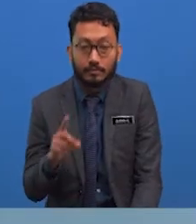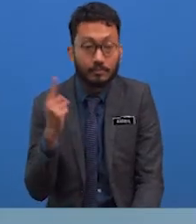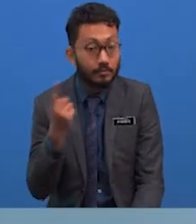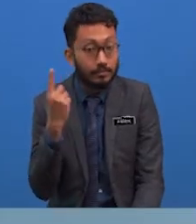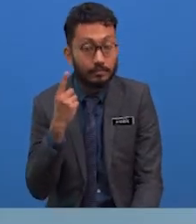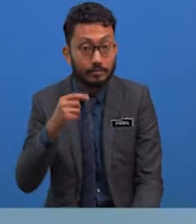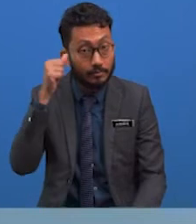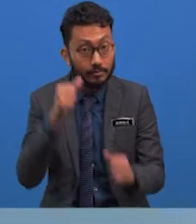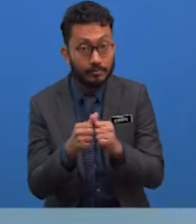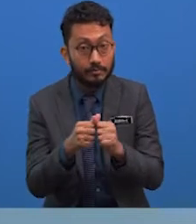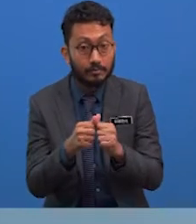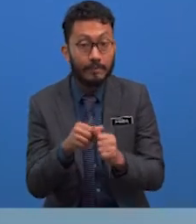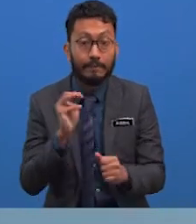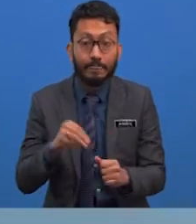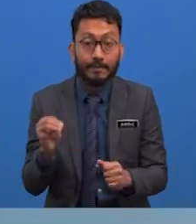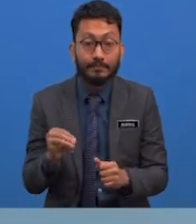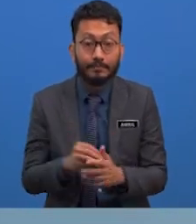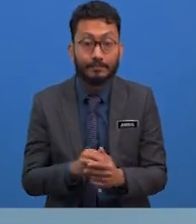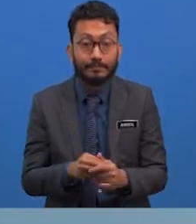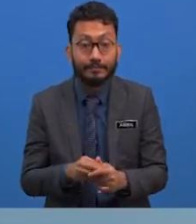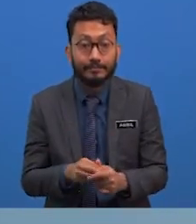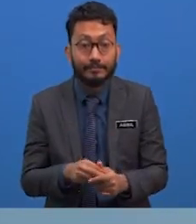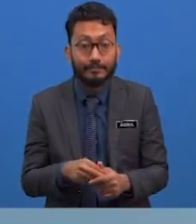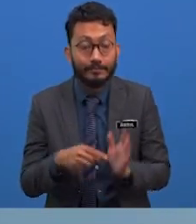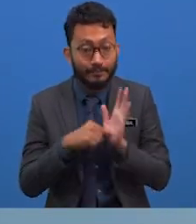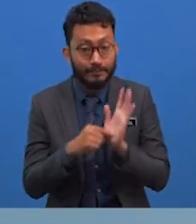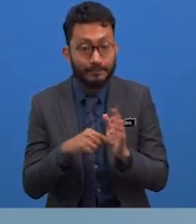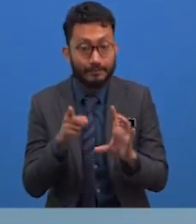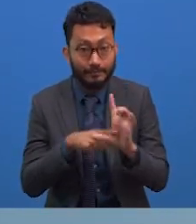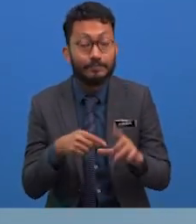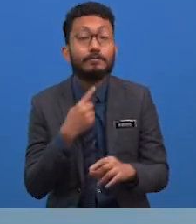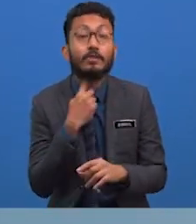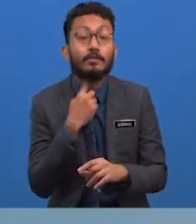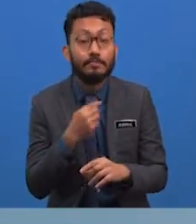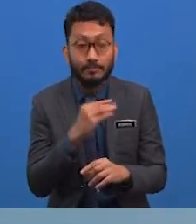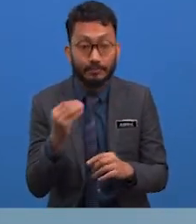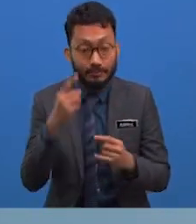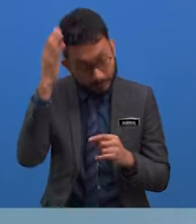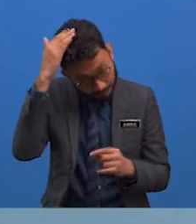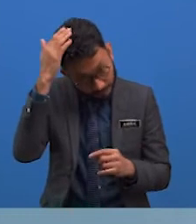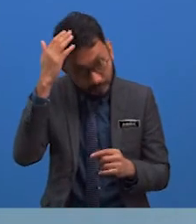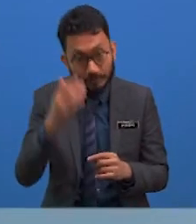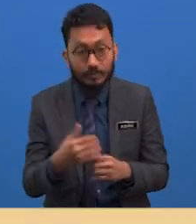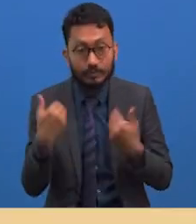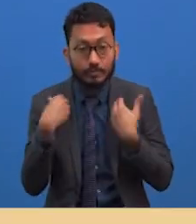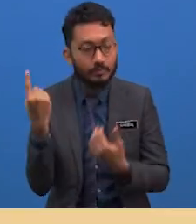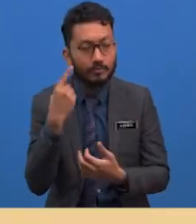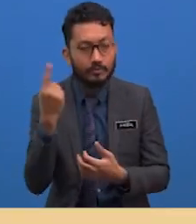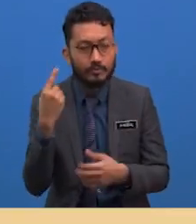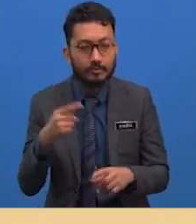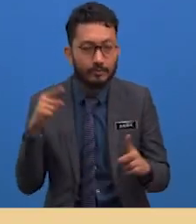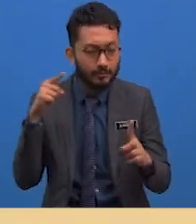Murid-murid harus sentiasa ingat bahawa sudut dongak dan sudut tunduk ini adalah sentiasa sudut tirus.